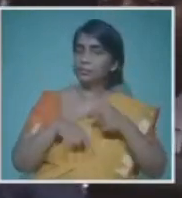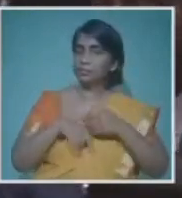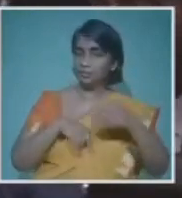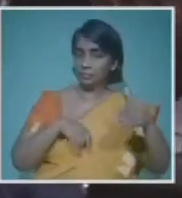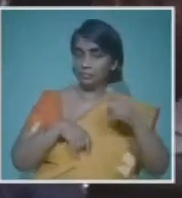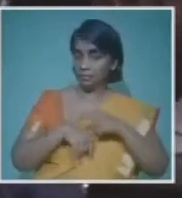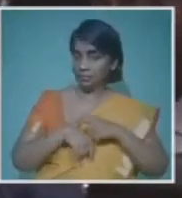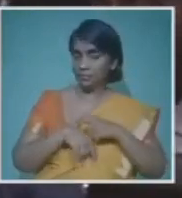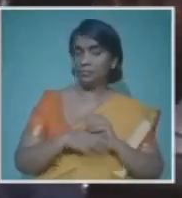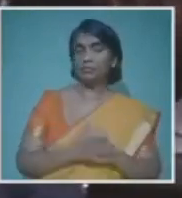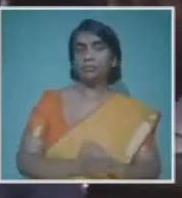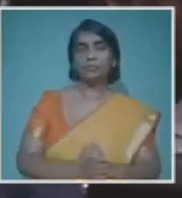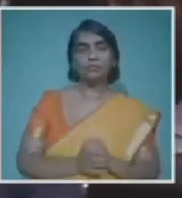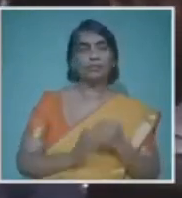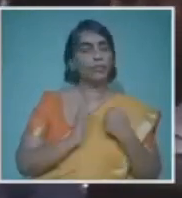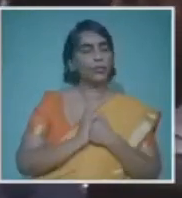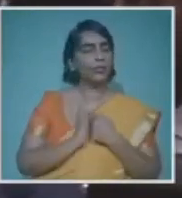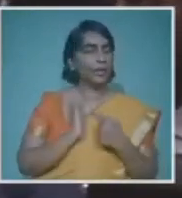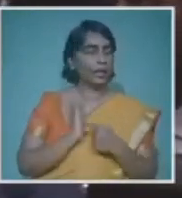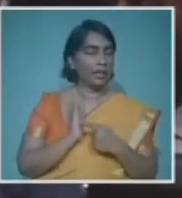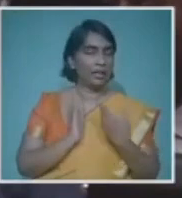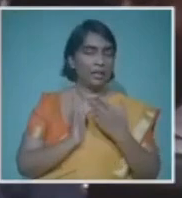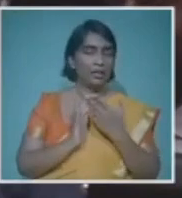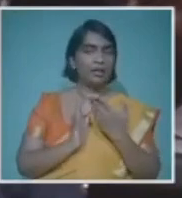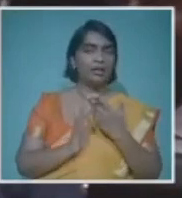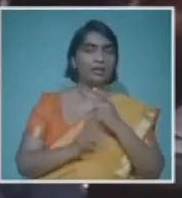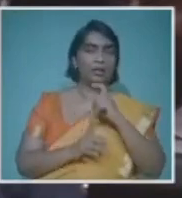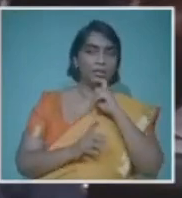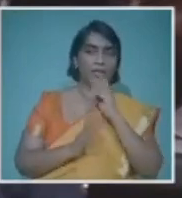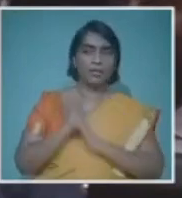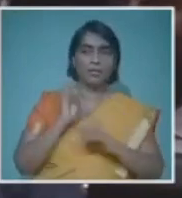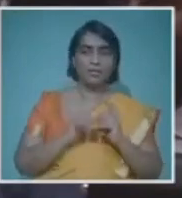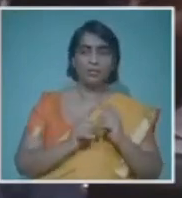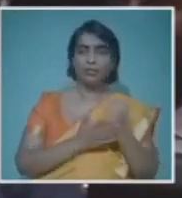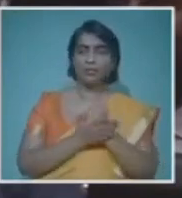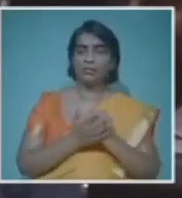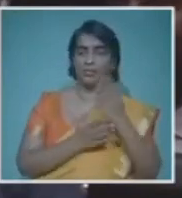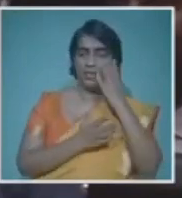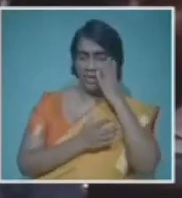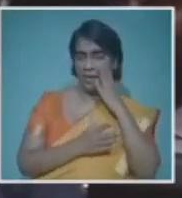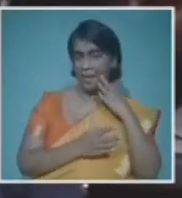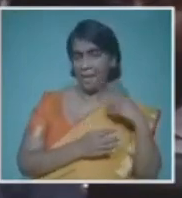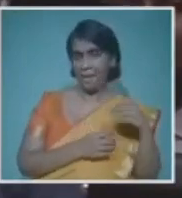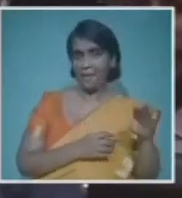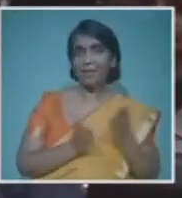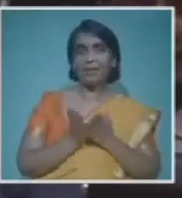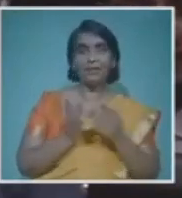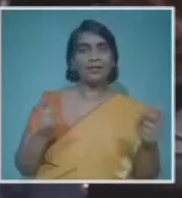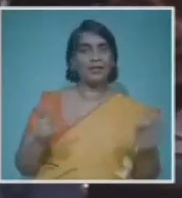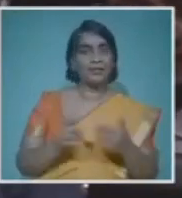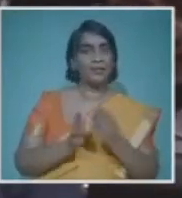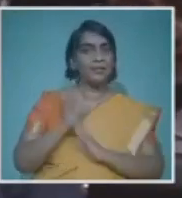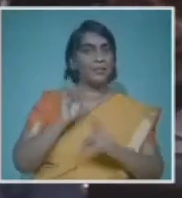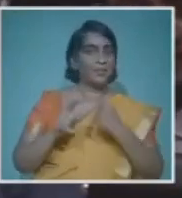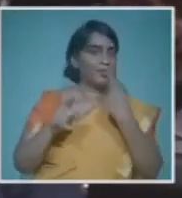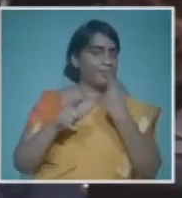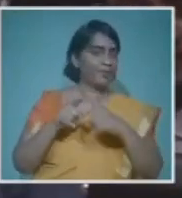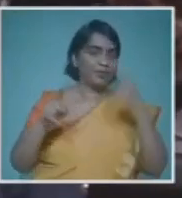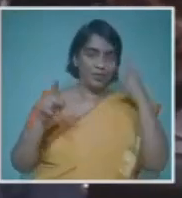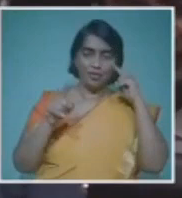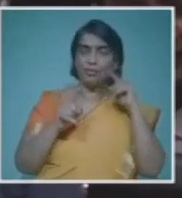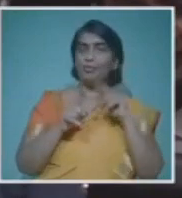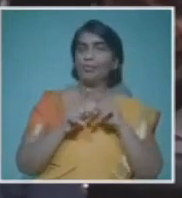මොහොතේ ගරු තිසත් නායක ඇමතුමාට අධිකරණ අමාත්‍යාංශයේ මුලින්ම අමතක වෙලා වරාය අමාත්‍යාංශය විතරක් ගැන කතා